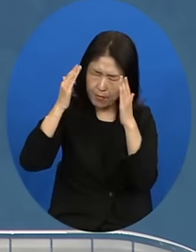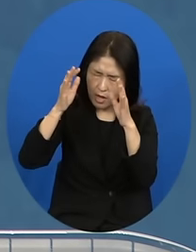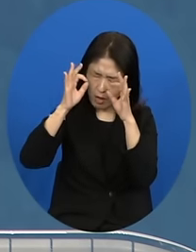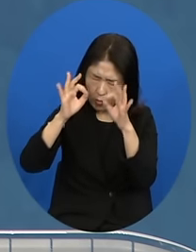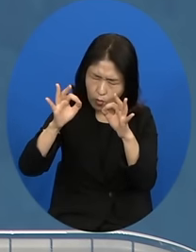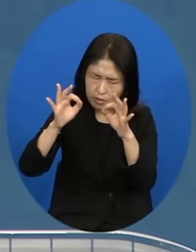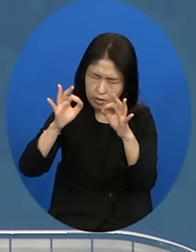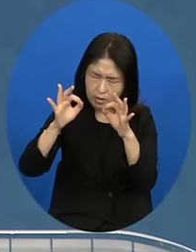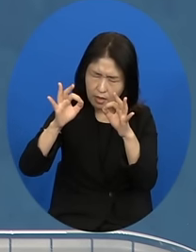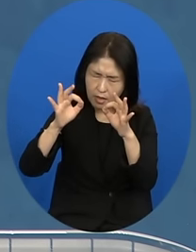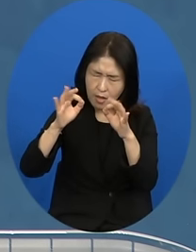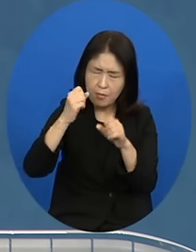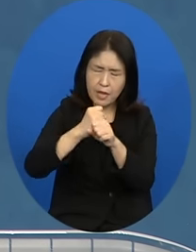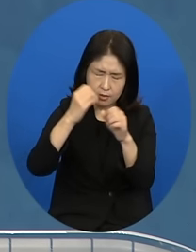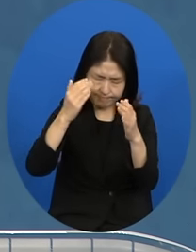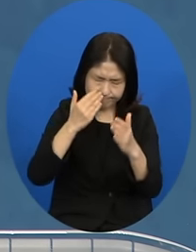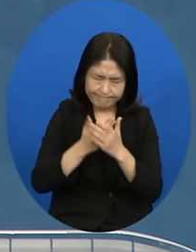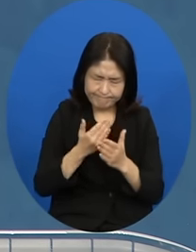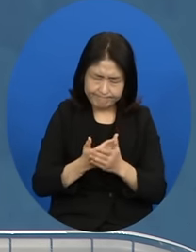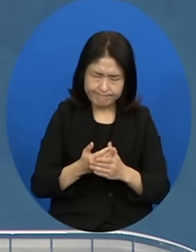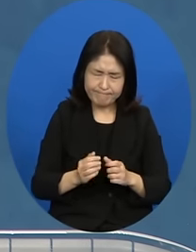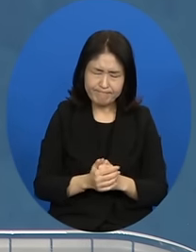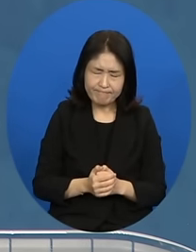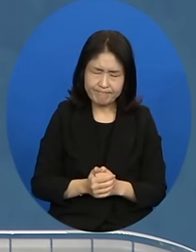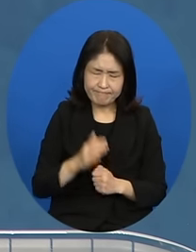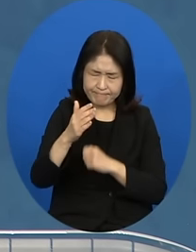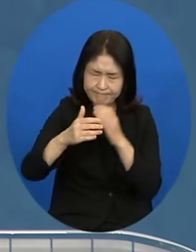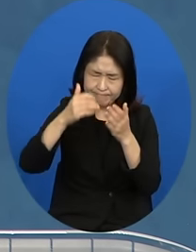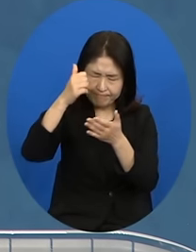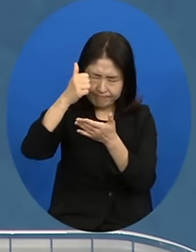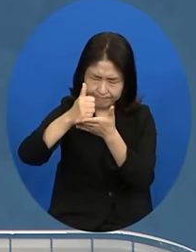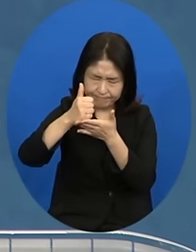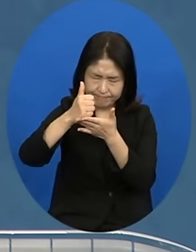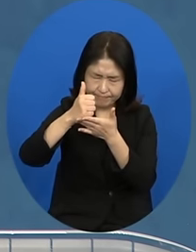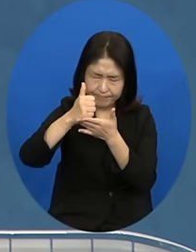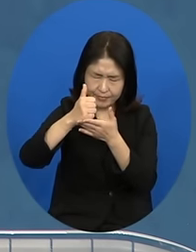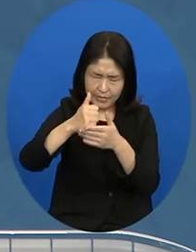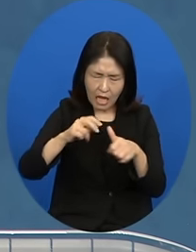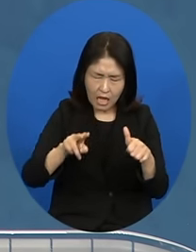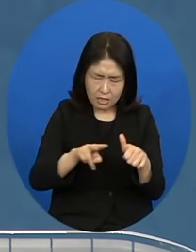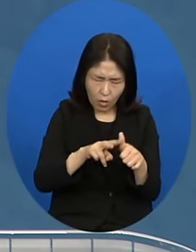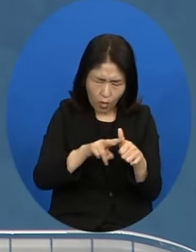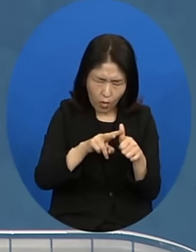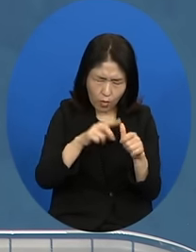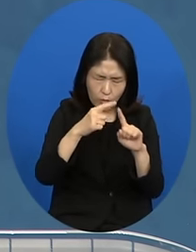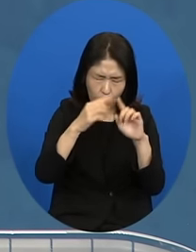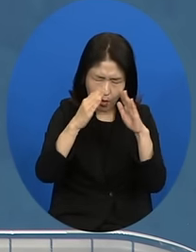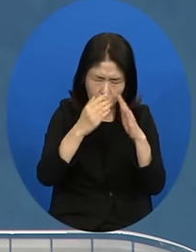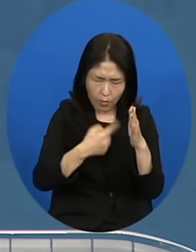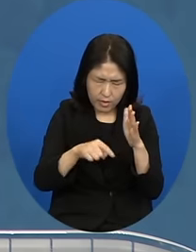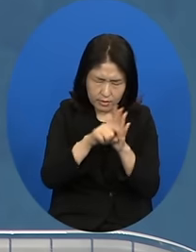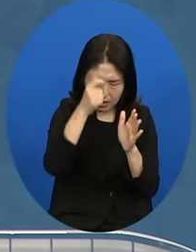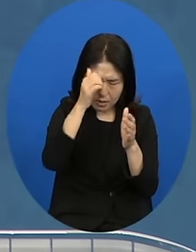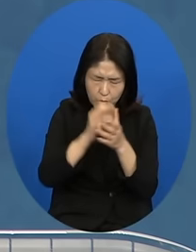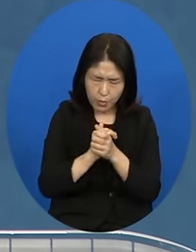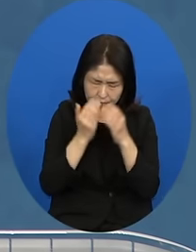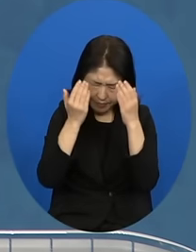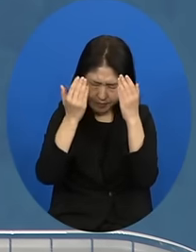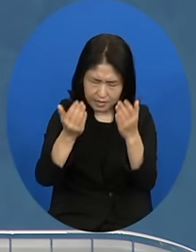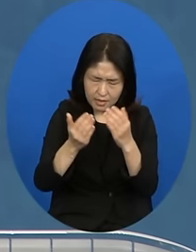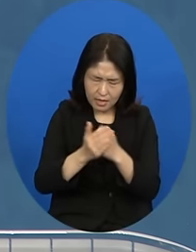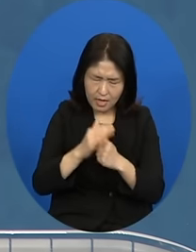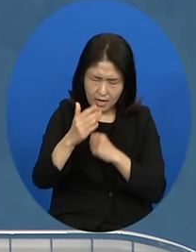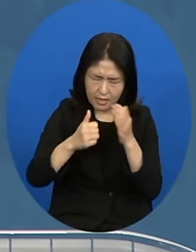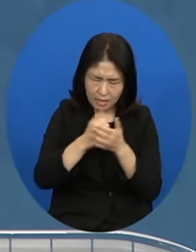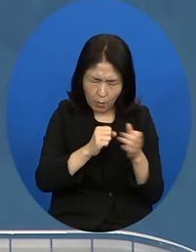감각이 있게 하여 주시기를 원합니다. 하나님, 선한 목자 교회를 위하여 기도합니다. 이 교회에 하나님의